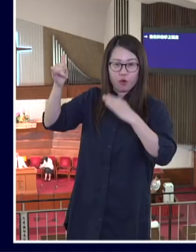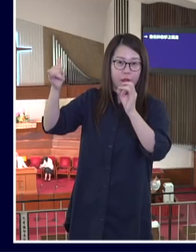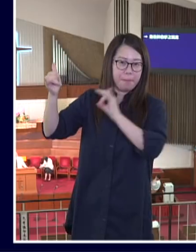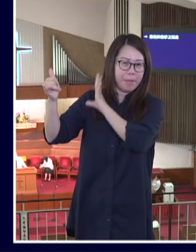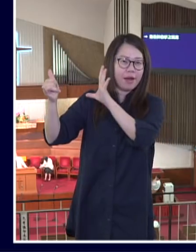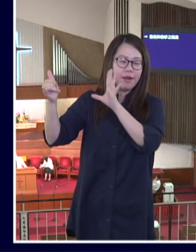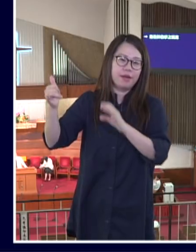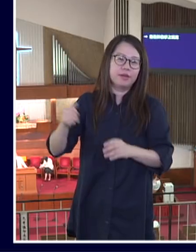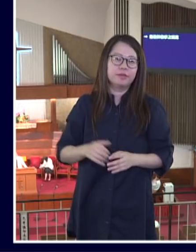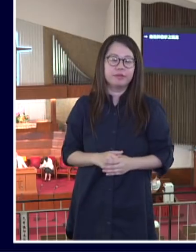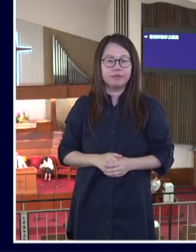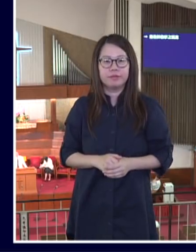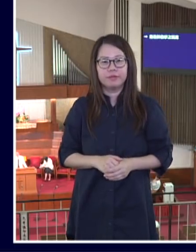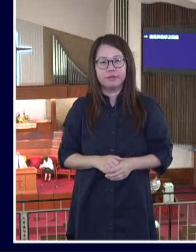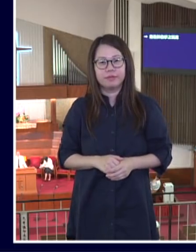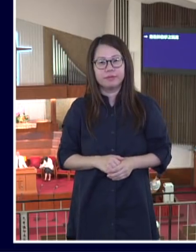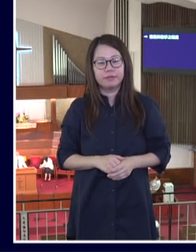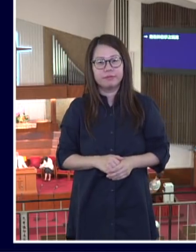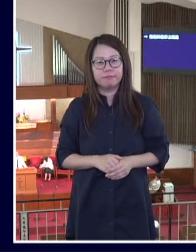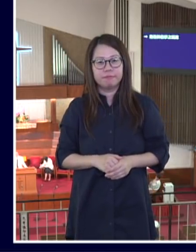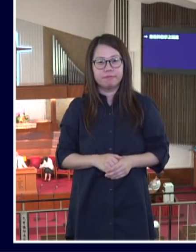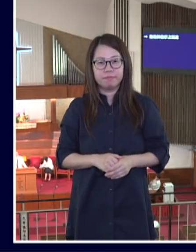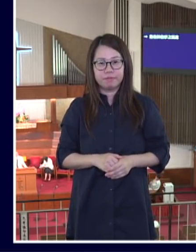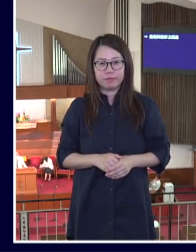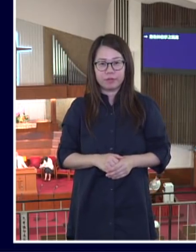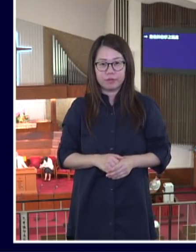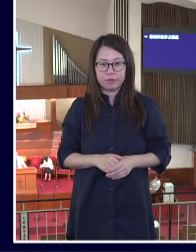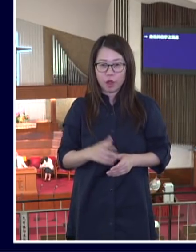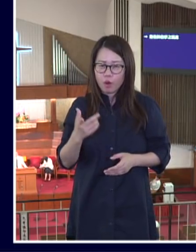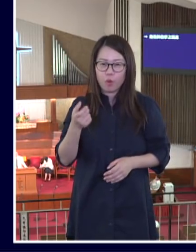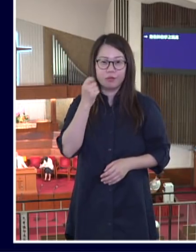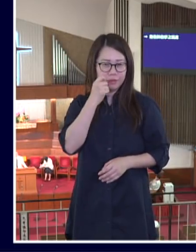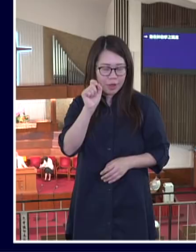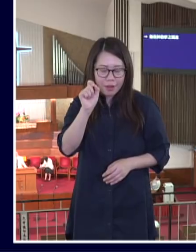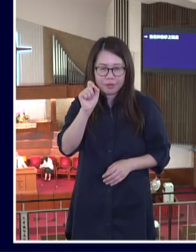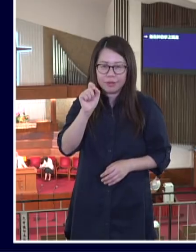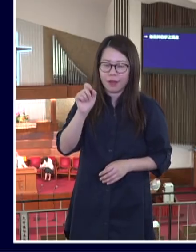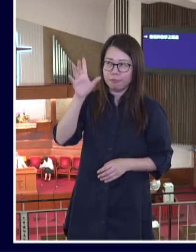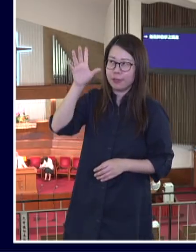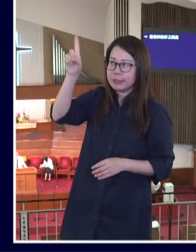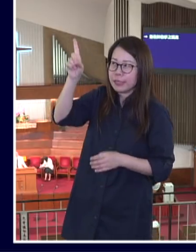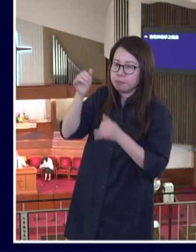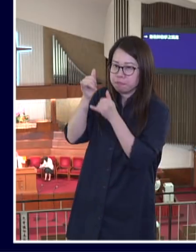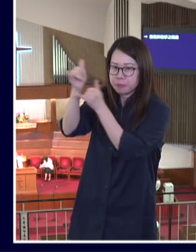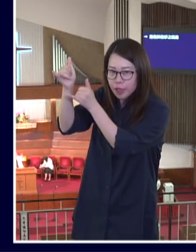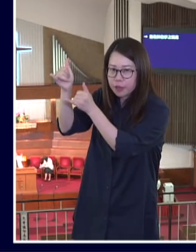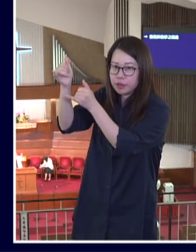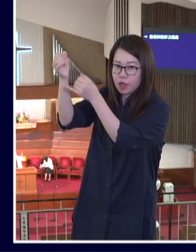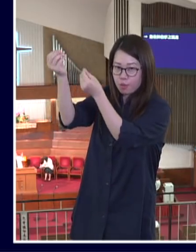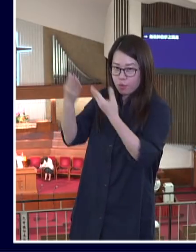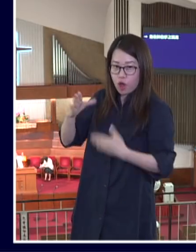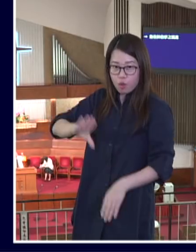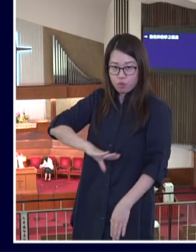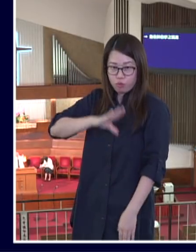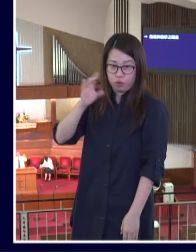的满足，就是这样的。即是这个也可以很简单直接，就是我跟住神，